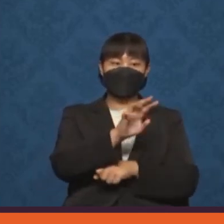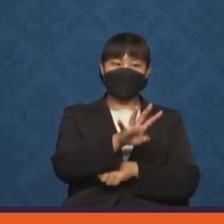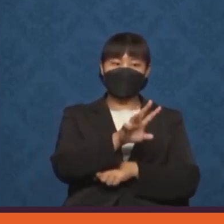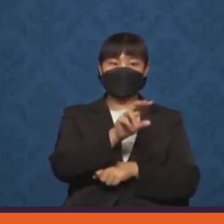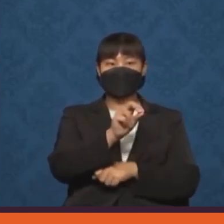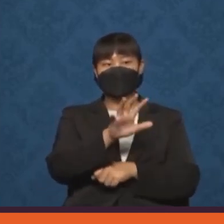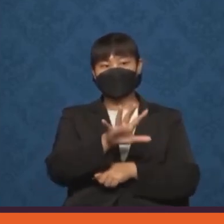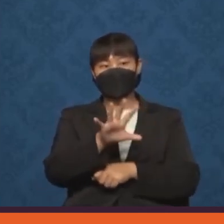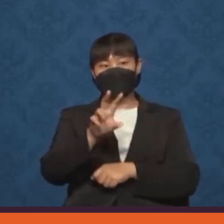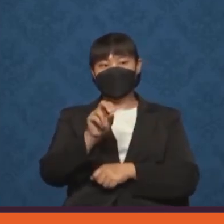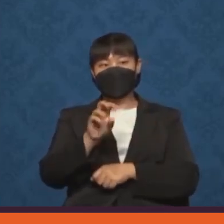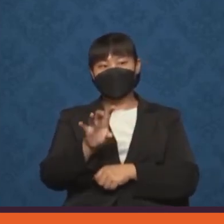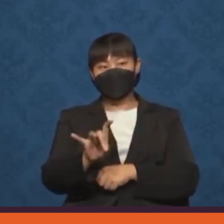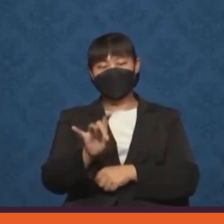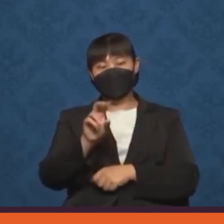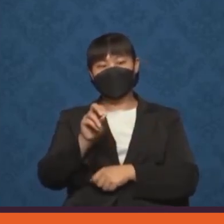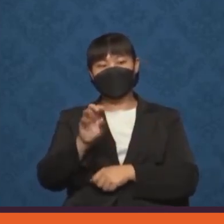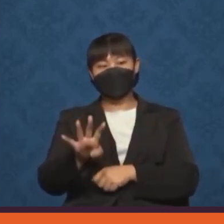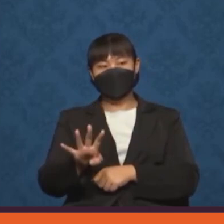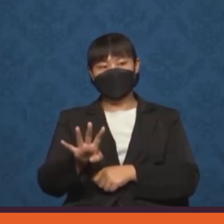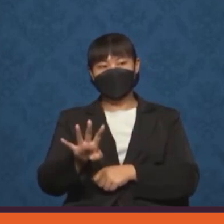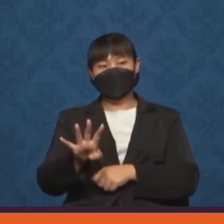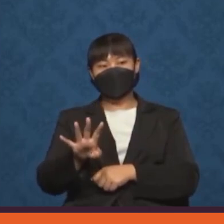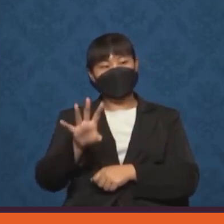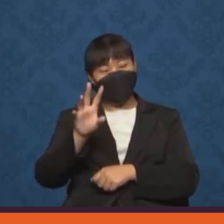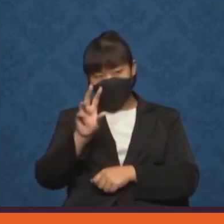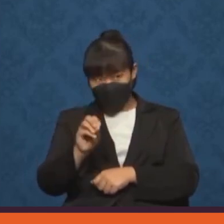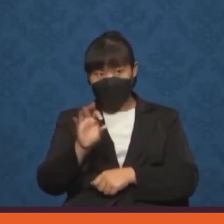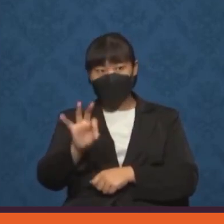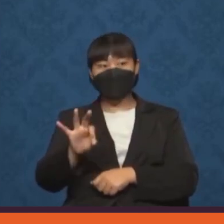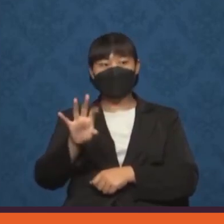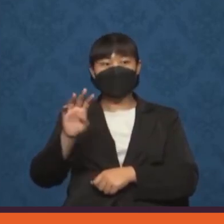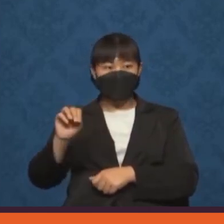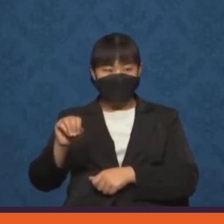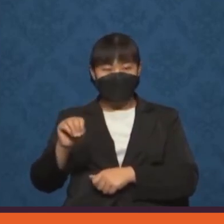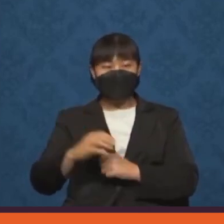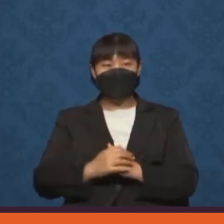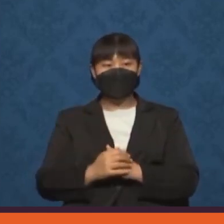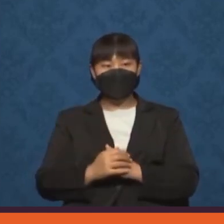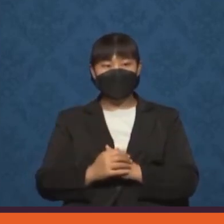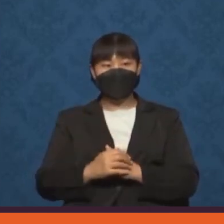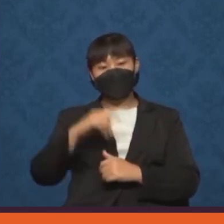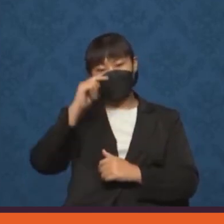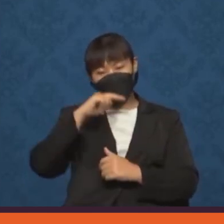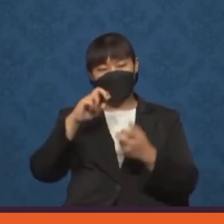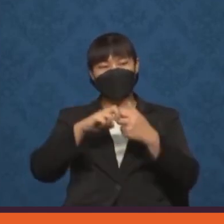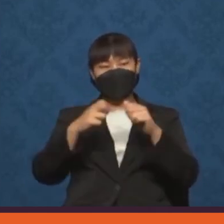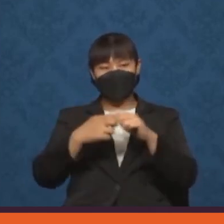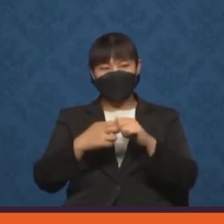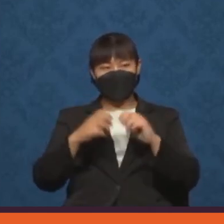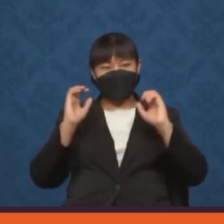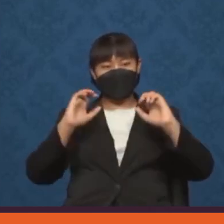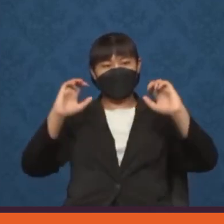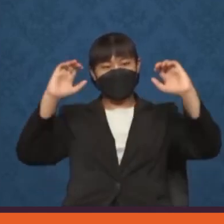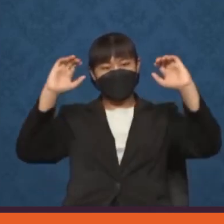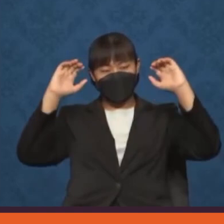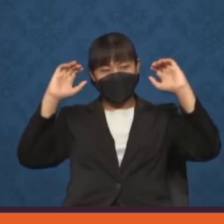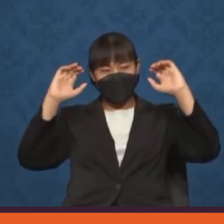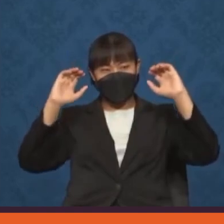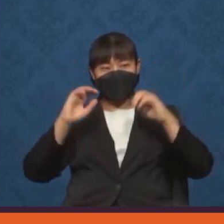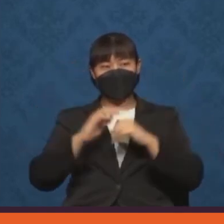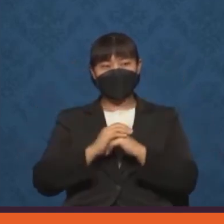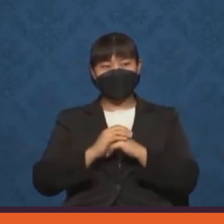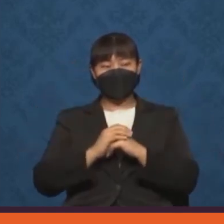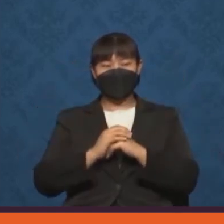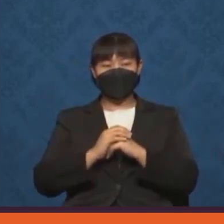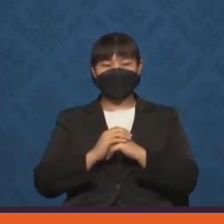38 39จนถึง40เนี่ยประเทศไทยเรามีปัญหาคือที่เรามีรัฐบาลที่ไม่มีเสถียรภาพดังนั้นความคิด